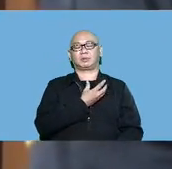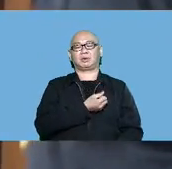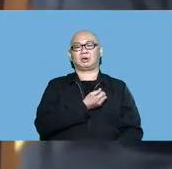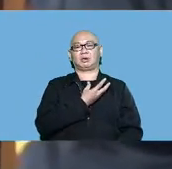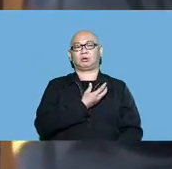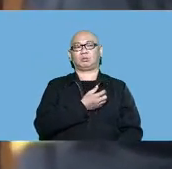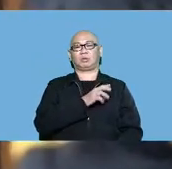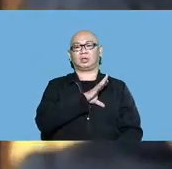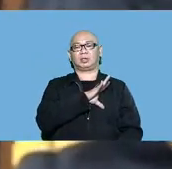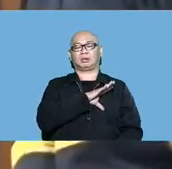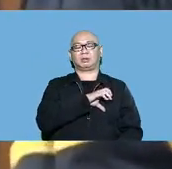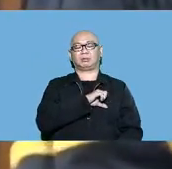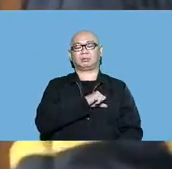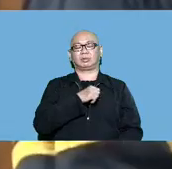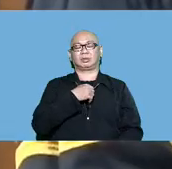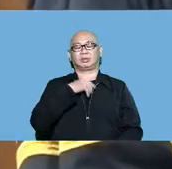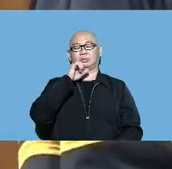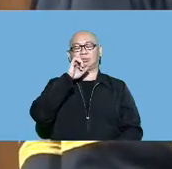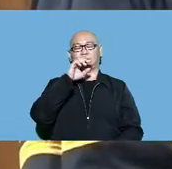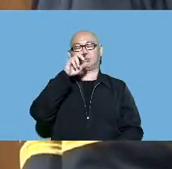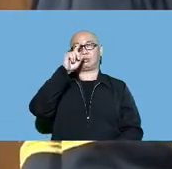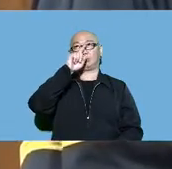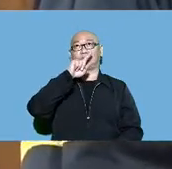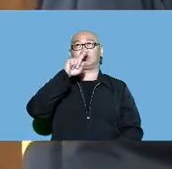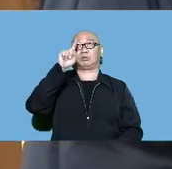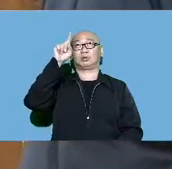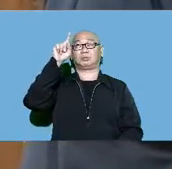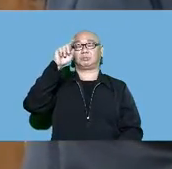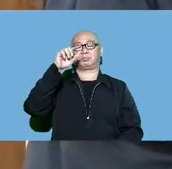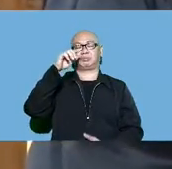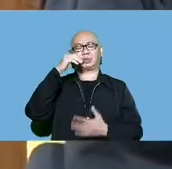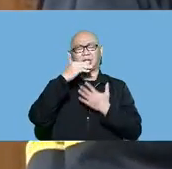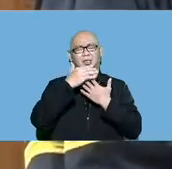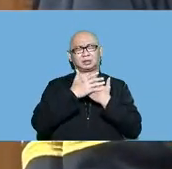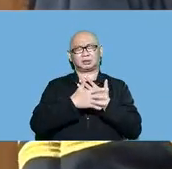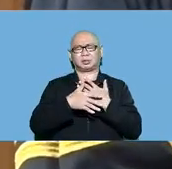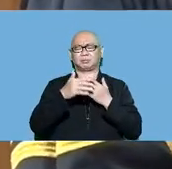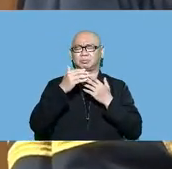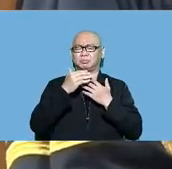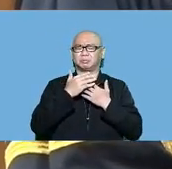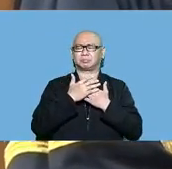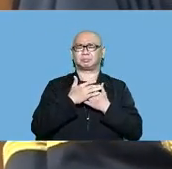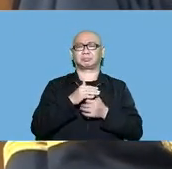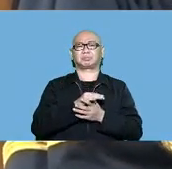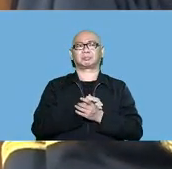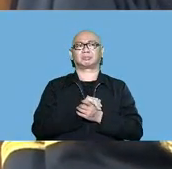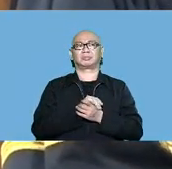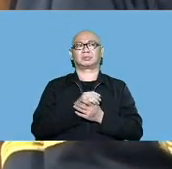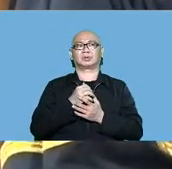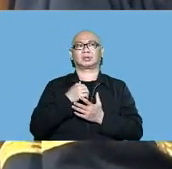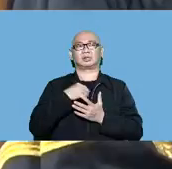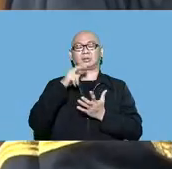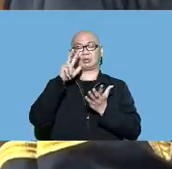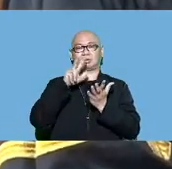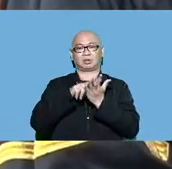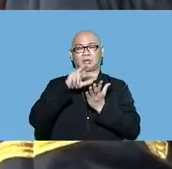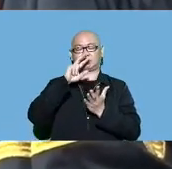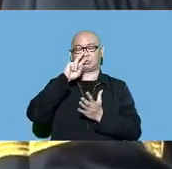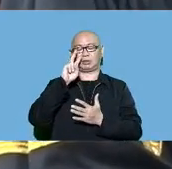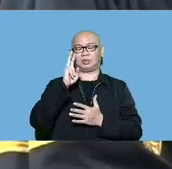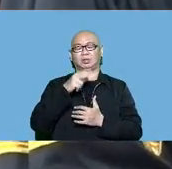Bismillahirrahmanirrahim. Dengan menyebut nama Tuhan yang Maha Pengasih dan Maha Penyayang, saya kukuhkan